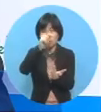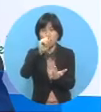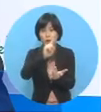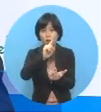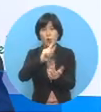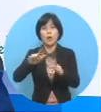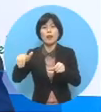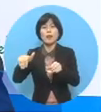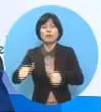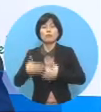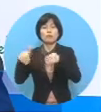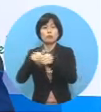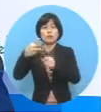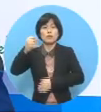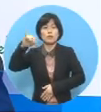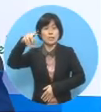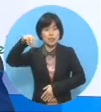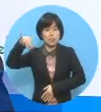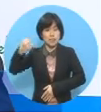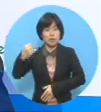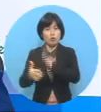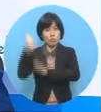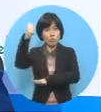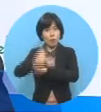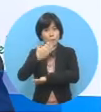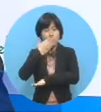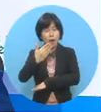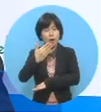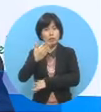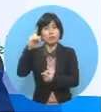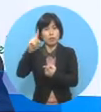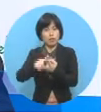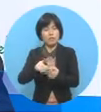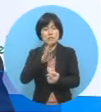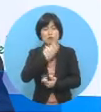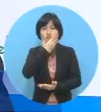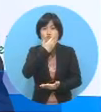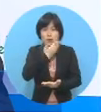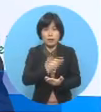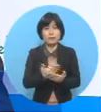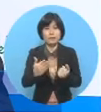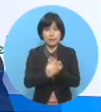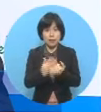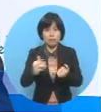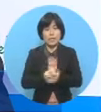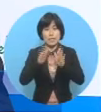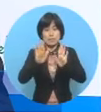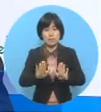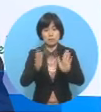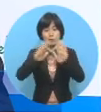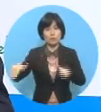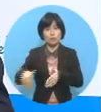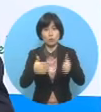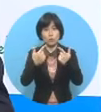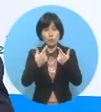장르와 분야 선택 문제가 남도문의 르네상스의 성공 여부를 가르는 핵심 사항이 될 것으로